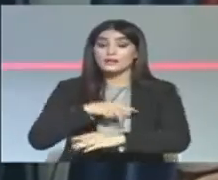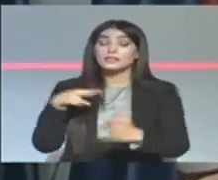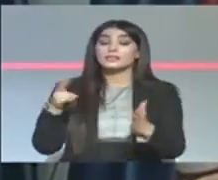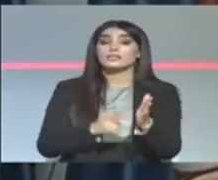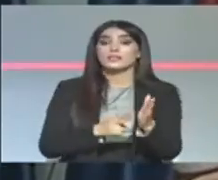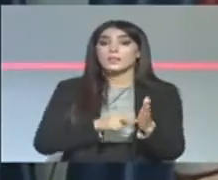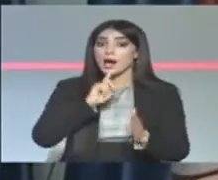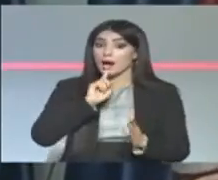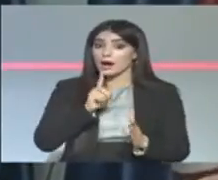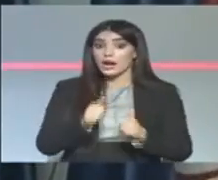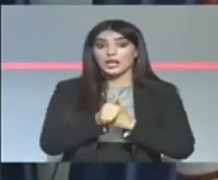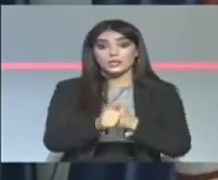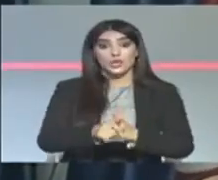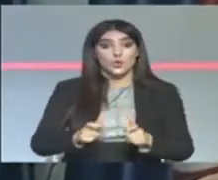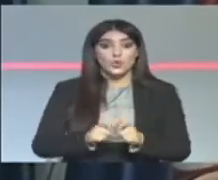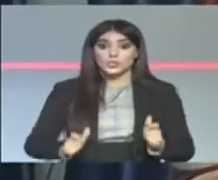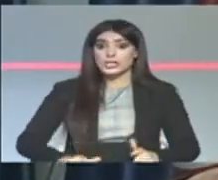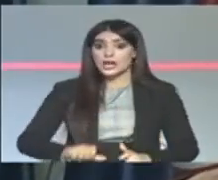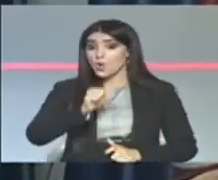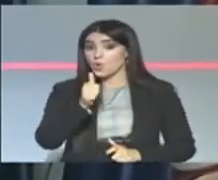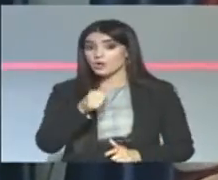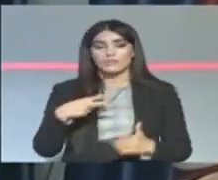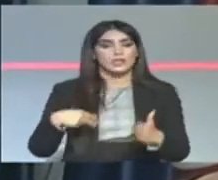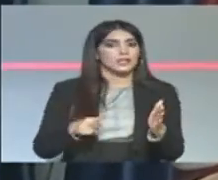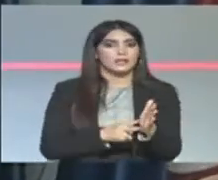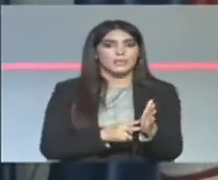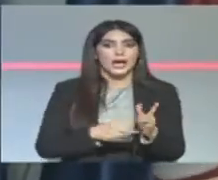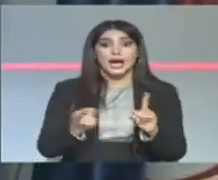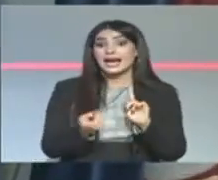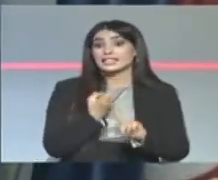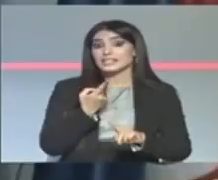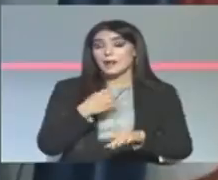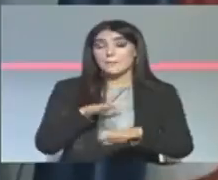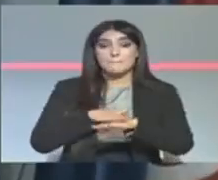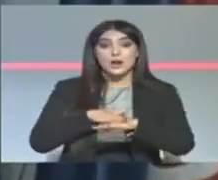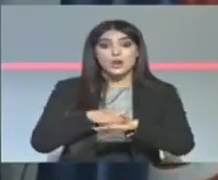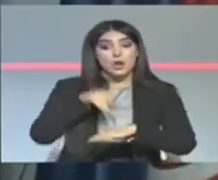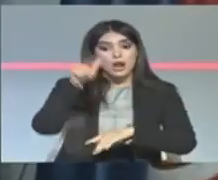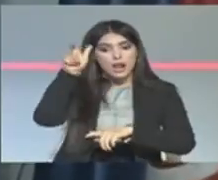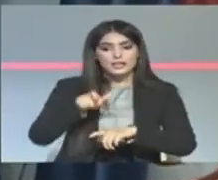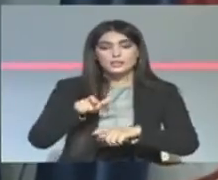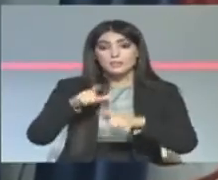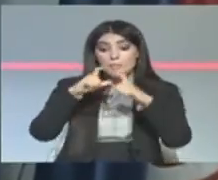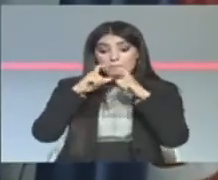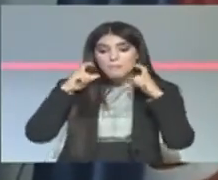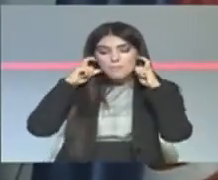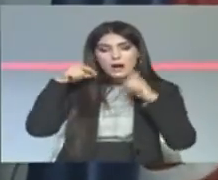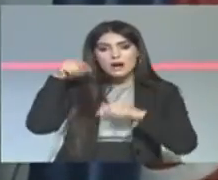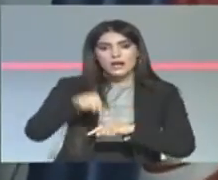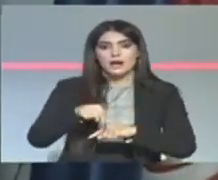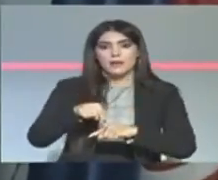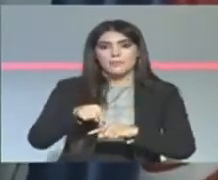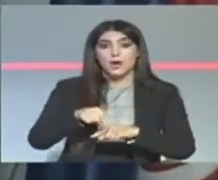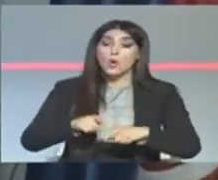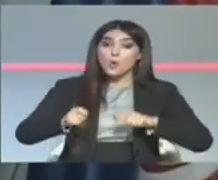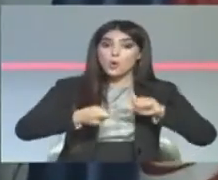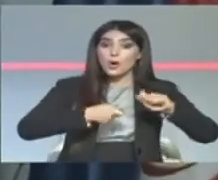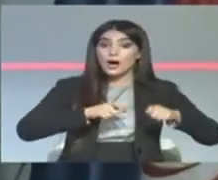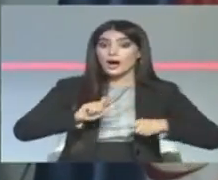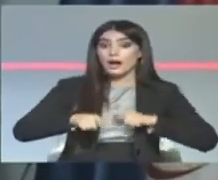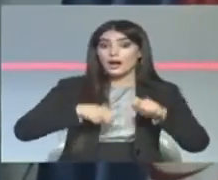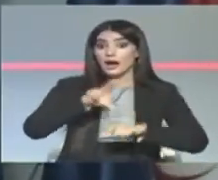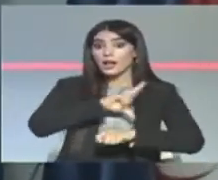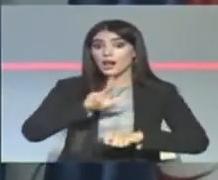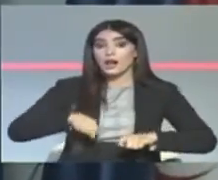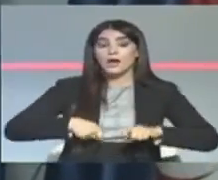قرارات السيد رئيس الحكومه خاصه فيما يتعلق بالزميل ارتداء الكرامه وغلق المحلات